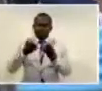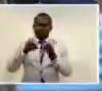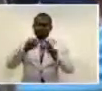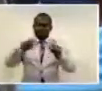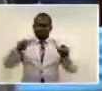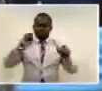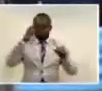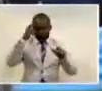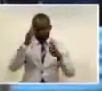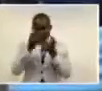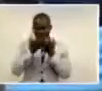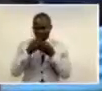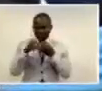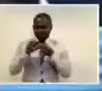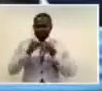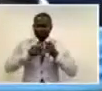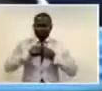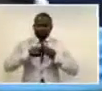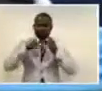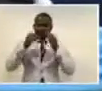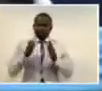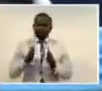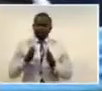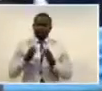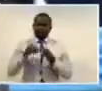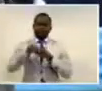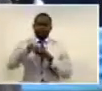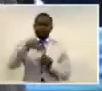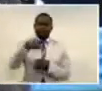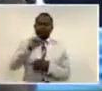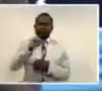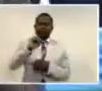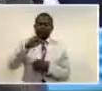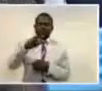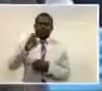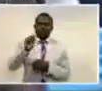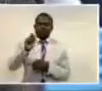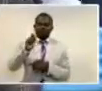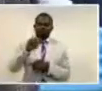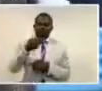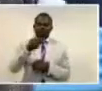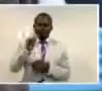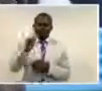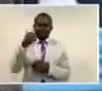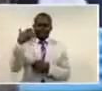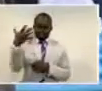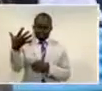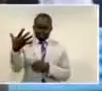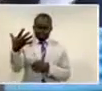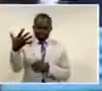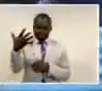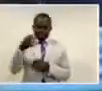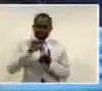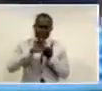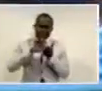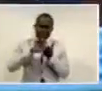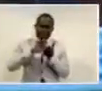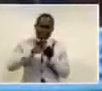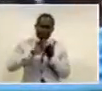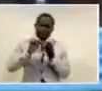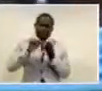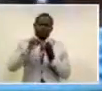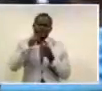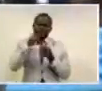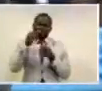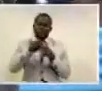na leta y'ubumwe bw'abanyarwanda mu Gishwati hegitari 5 nandikiranye